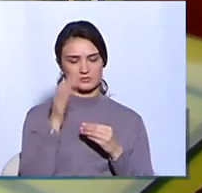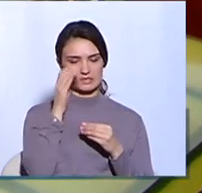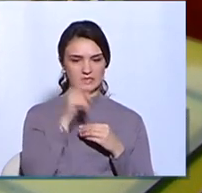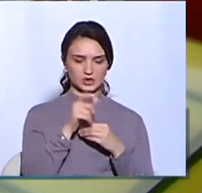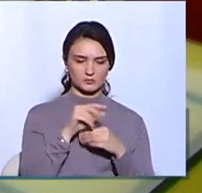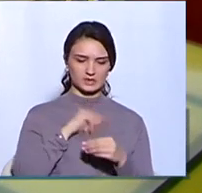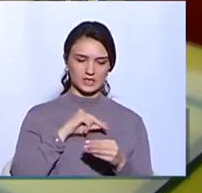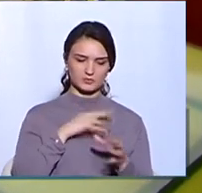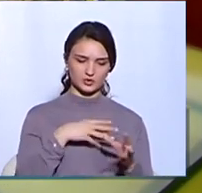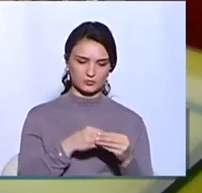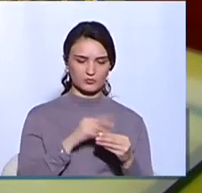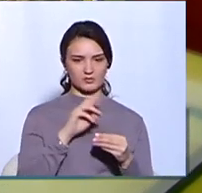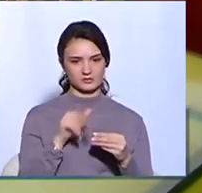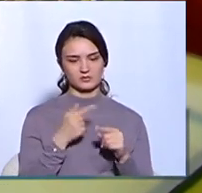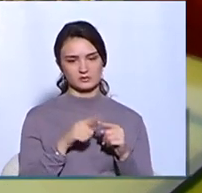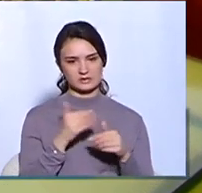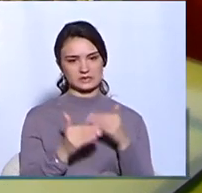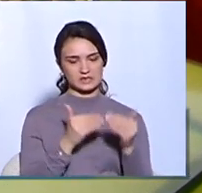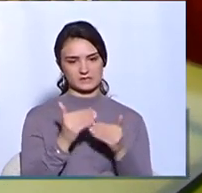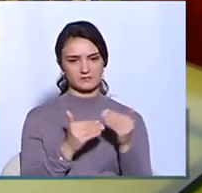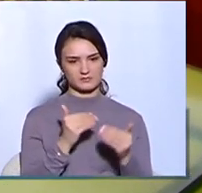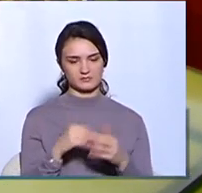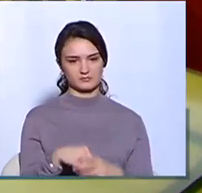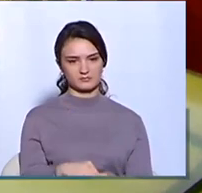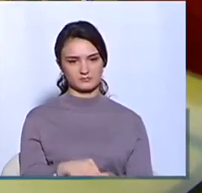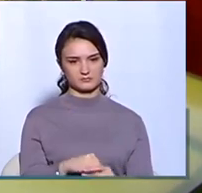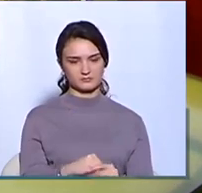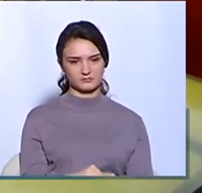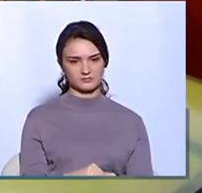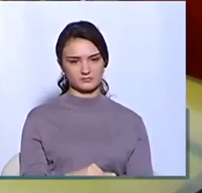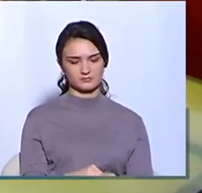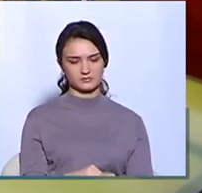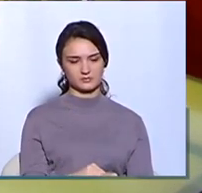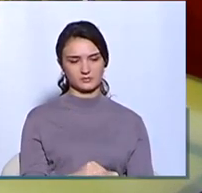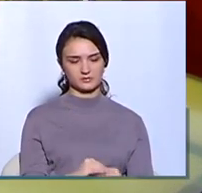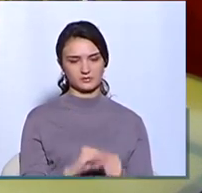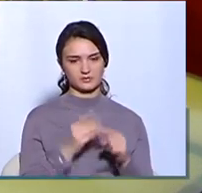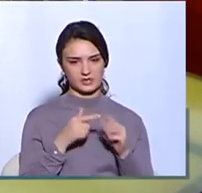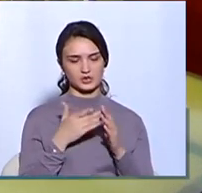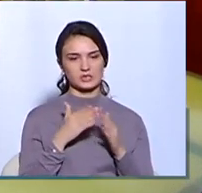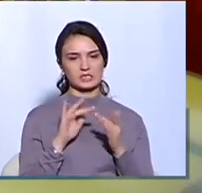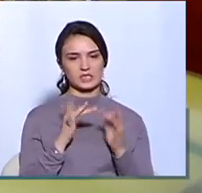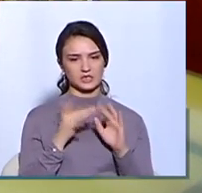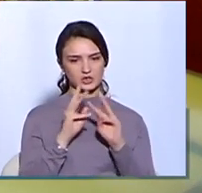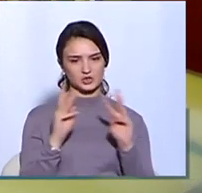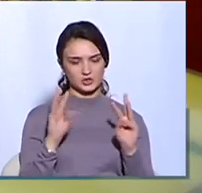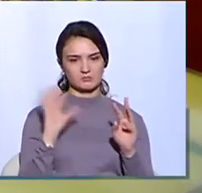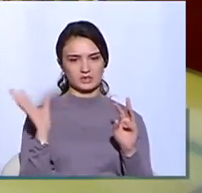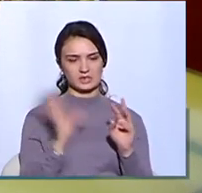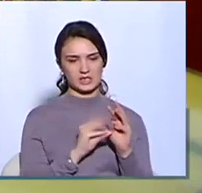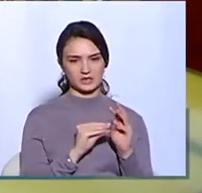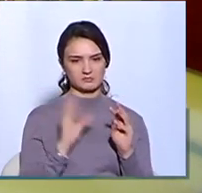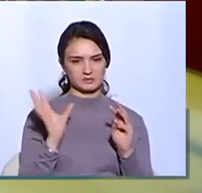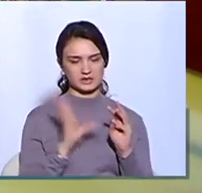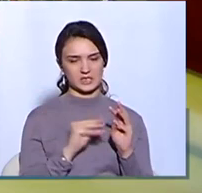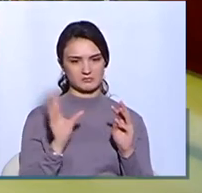მეცნიერული თანამშრომლობა და თანდათან წინწაძევა და თელ მსოფლიოსთან, იმიტომ რომ არის ონლაინ ვერსიები,